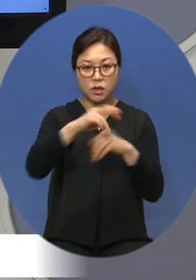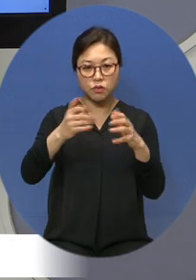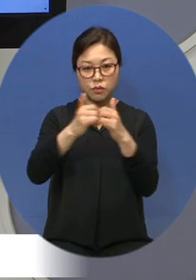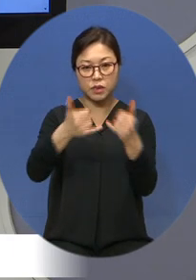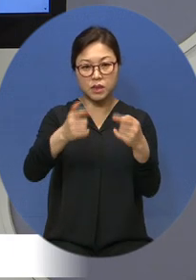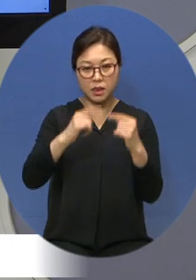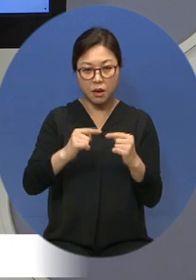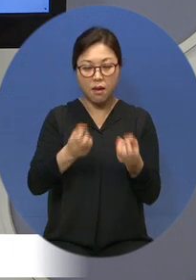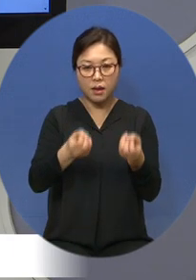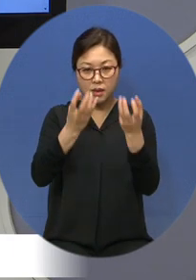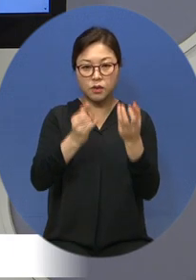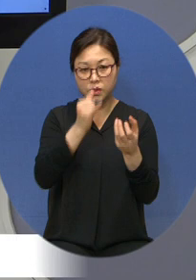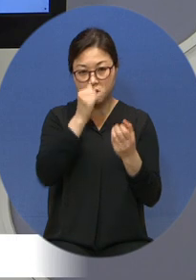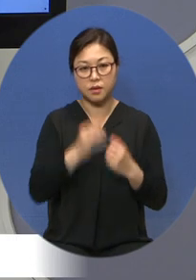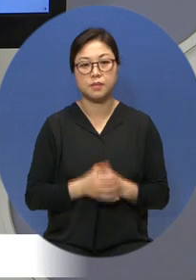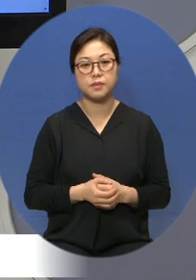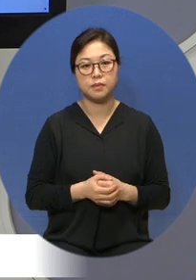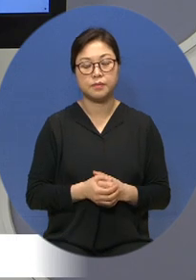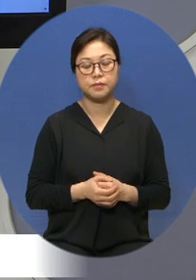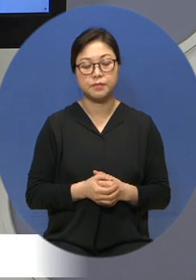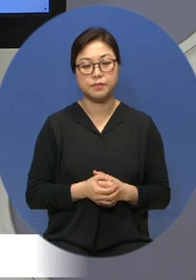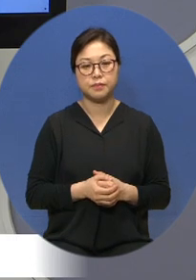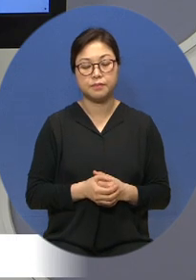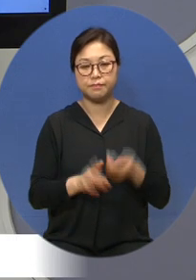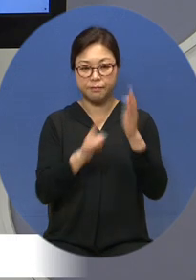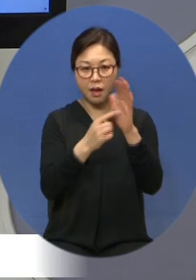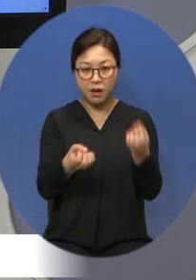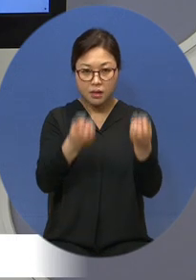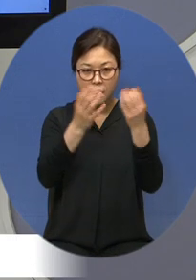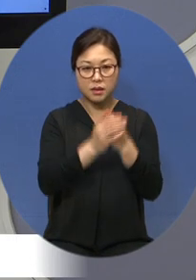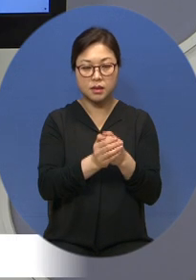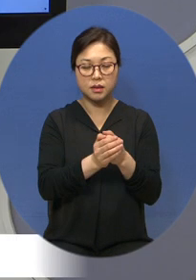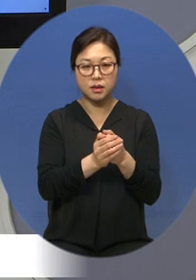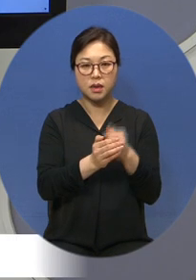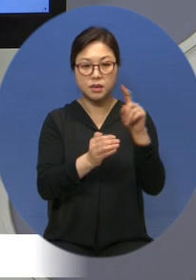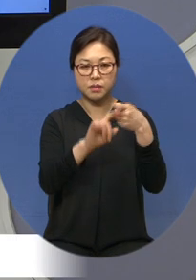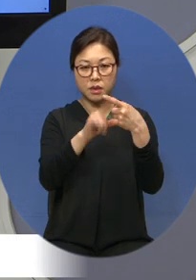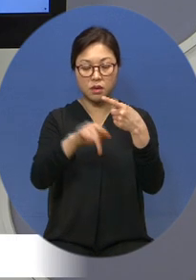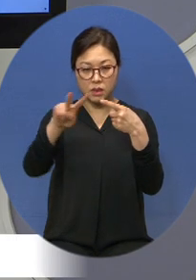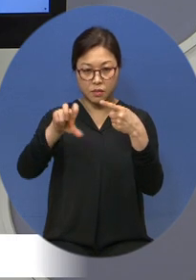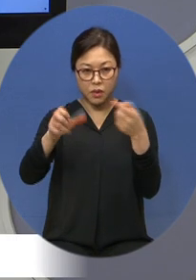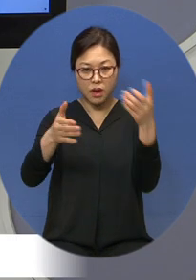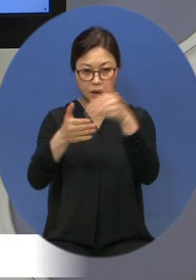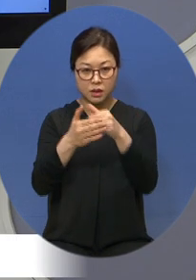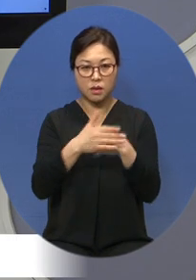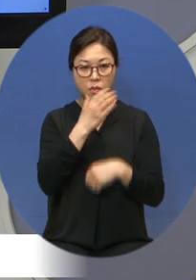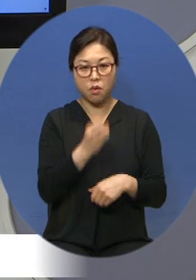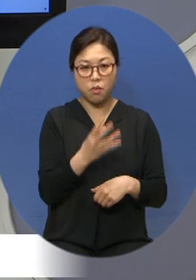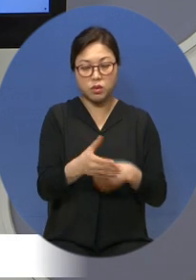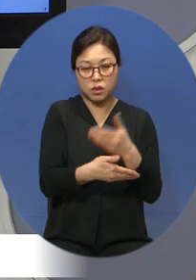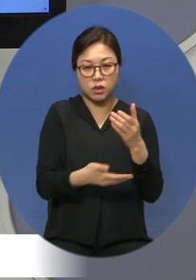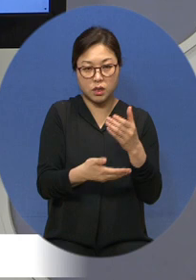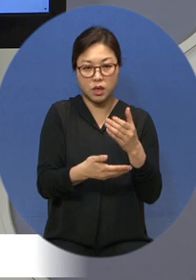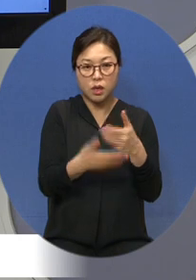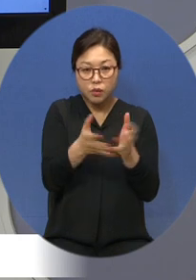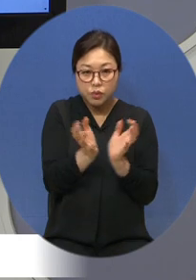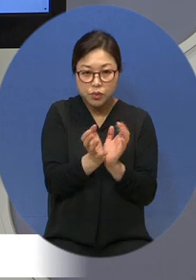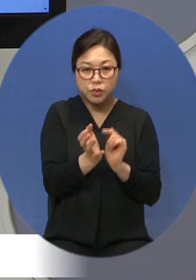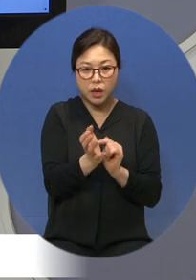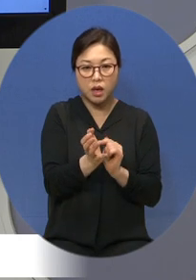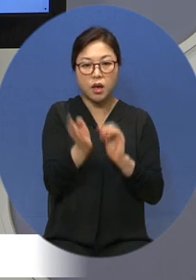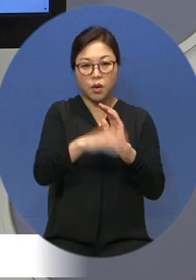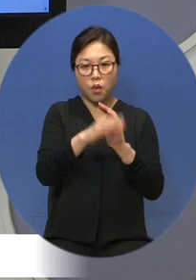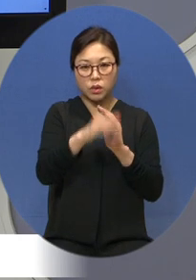진행합니다 공모전은 25일까지 진행되며 보건복지부 공식 블로그에서 참여 가능합니다